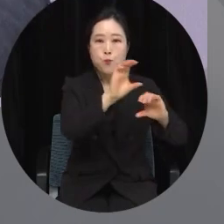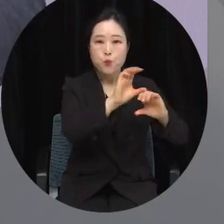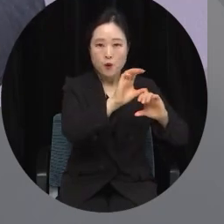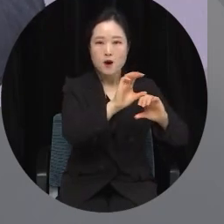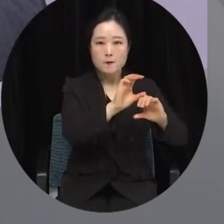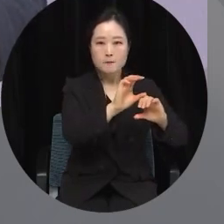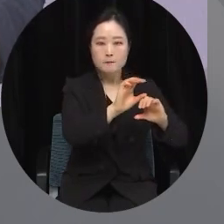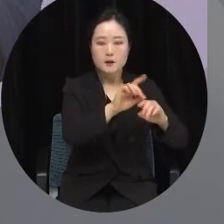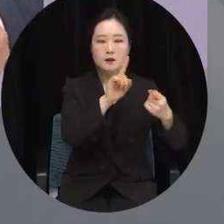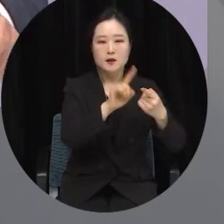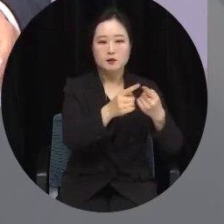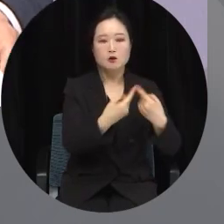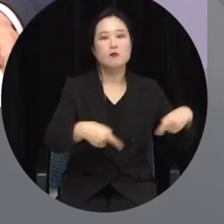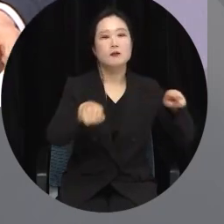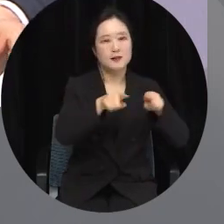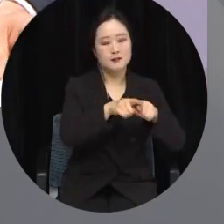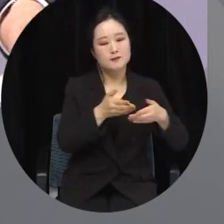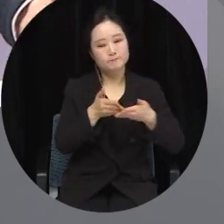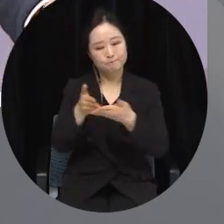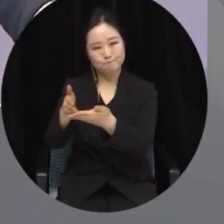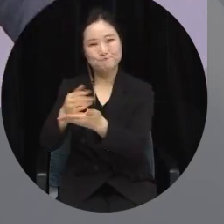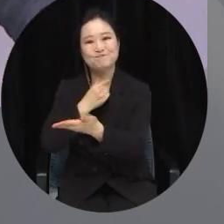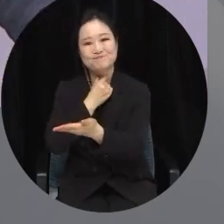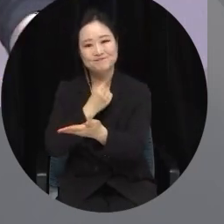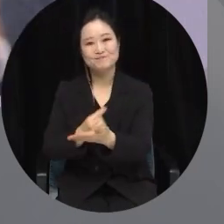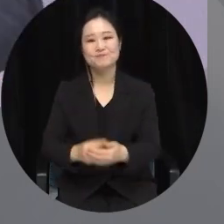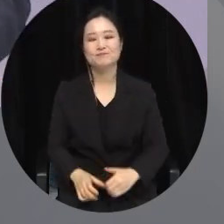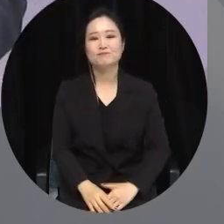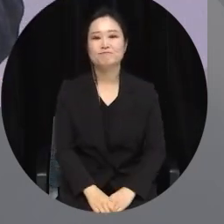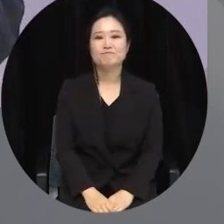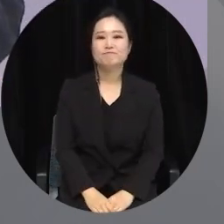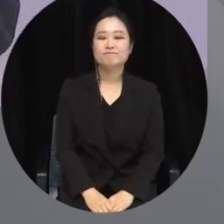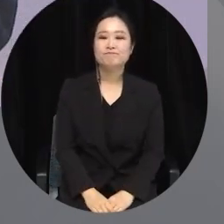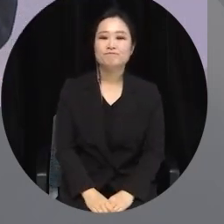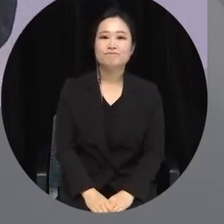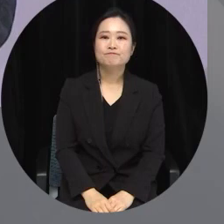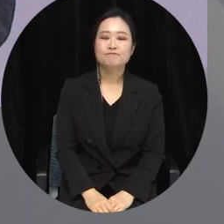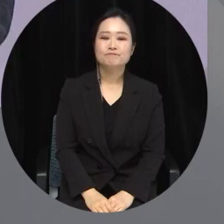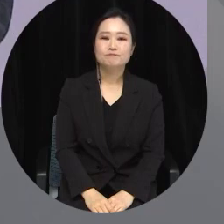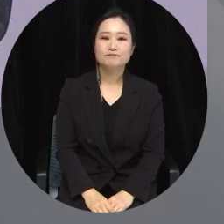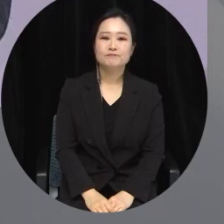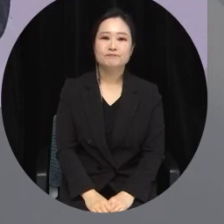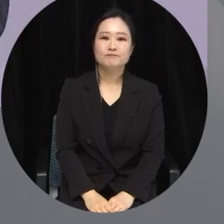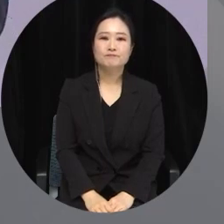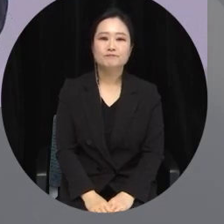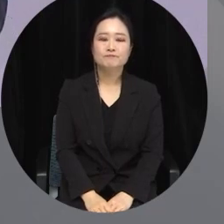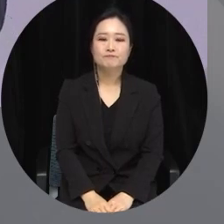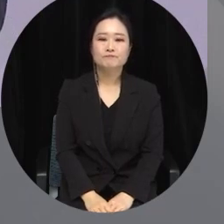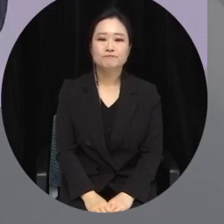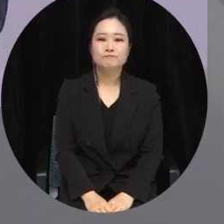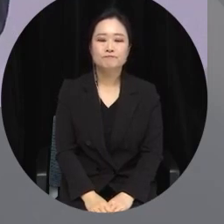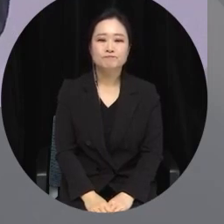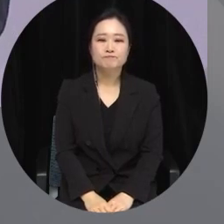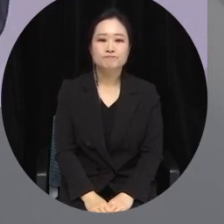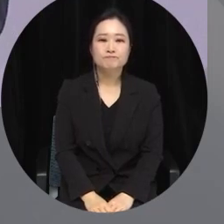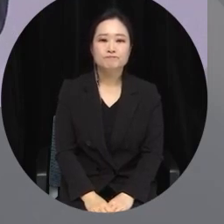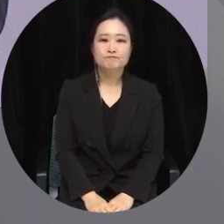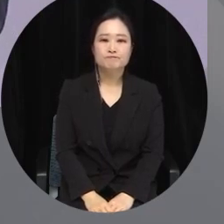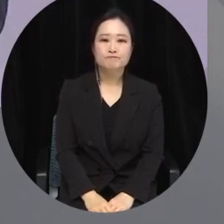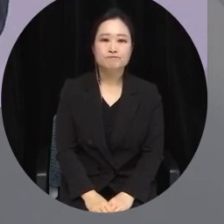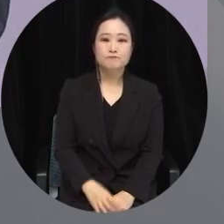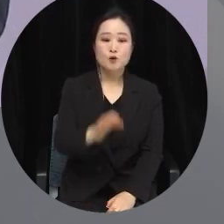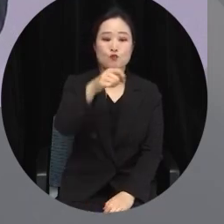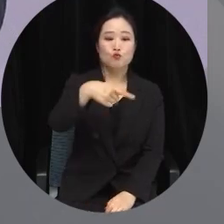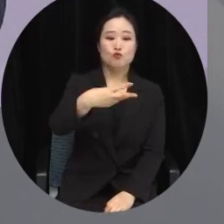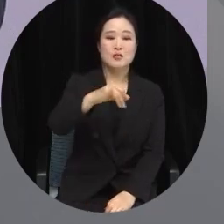좀 진행했으면 좋겠다는 말씀을 드리겠습니다. 그 다음에 또 하나는 그 우리 공화당 사무총장 시절에